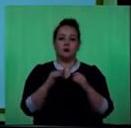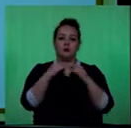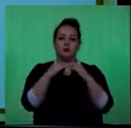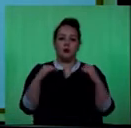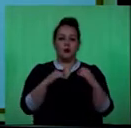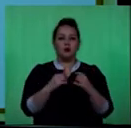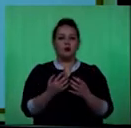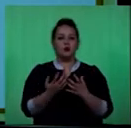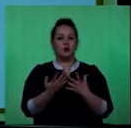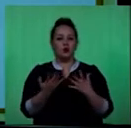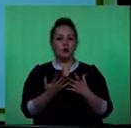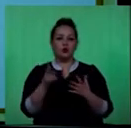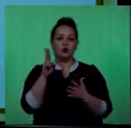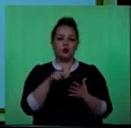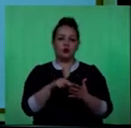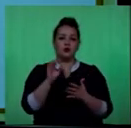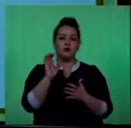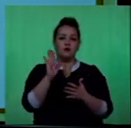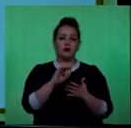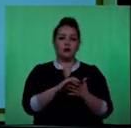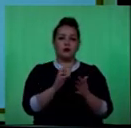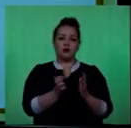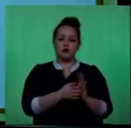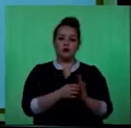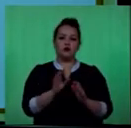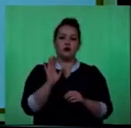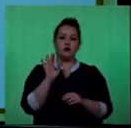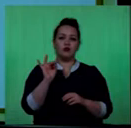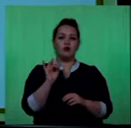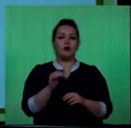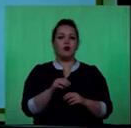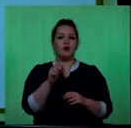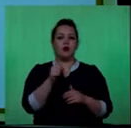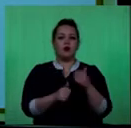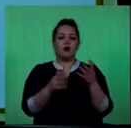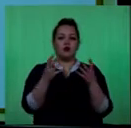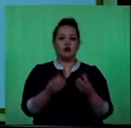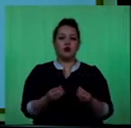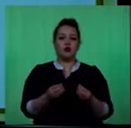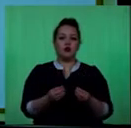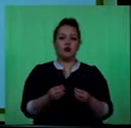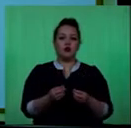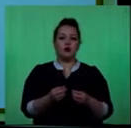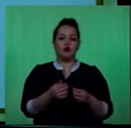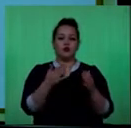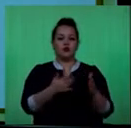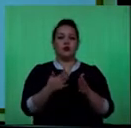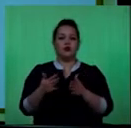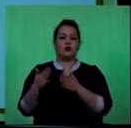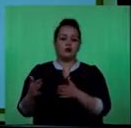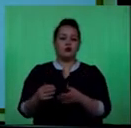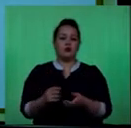которая стоит вашем классе и который вы каждый день приводили в порядок